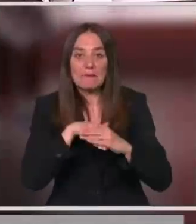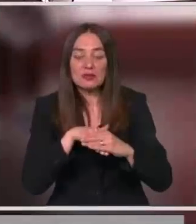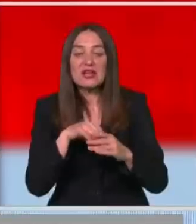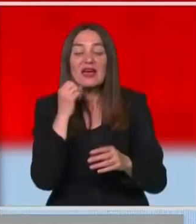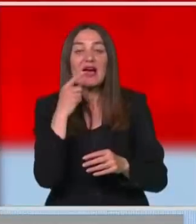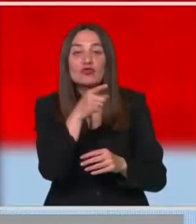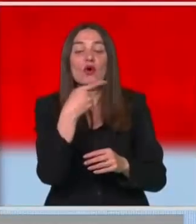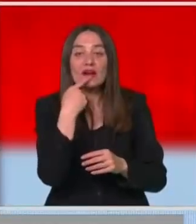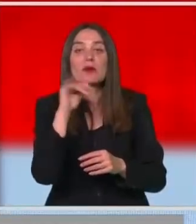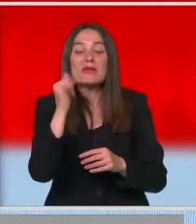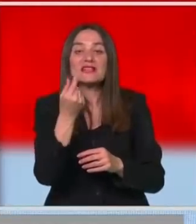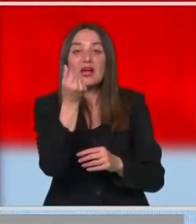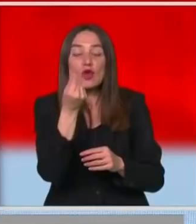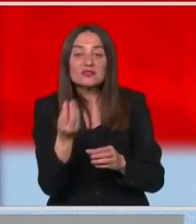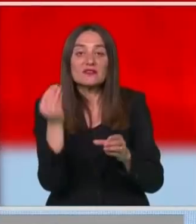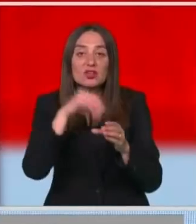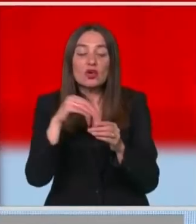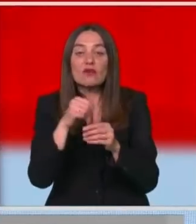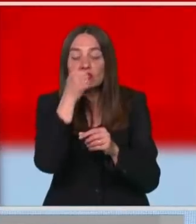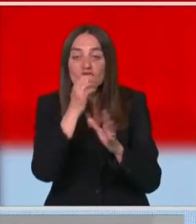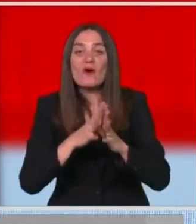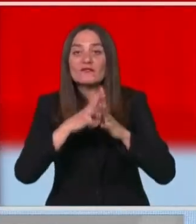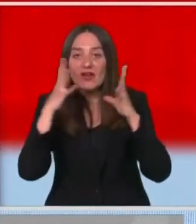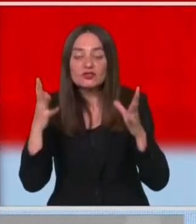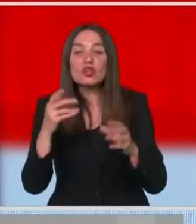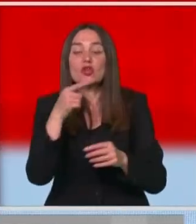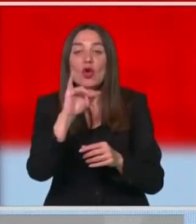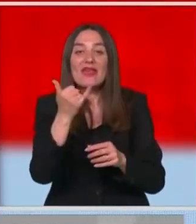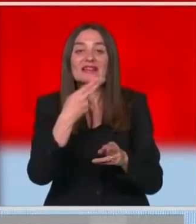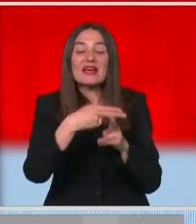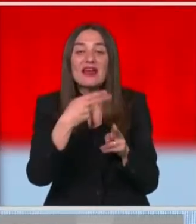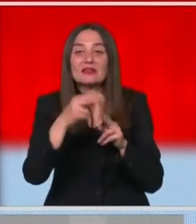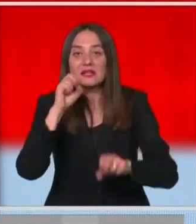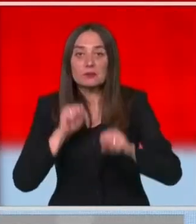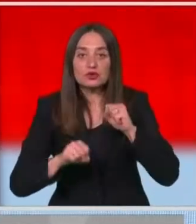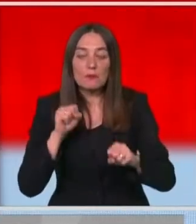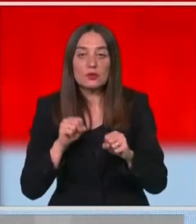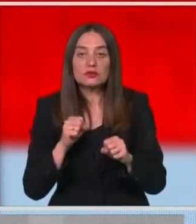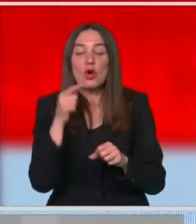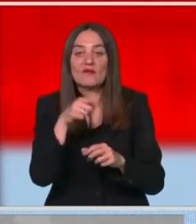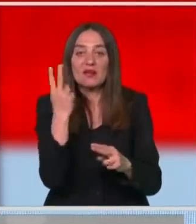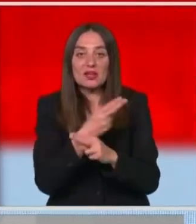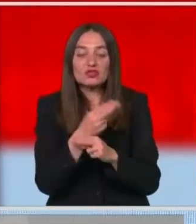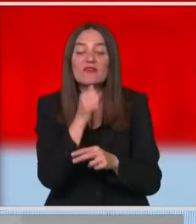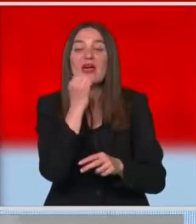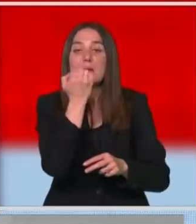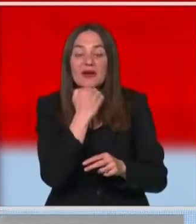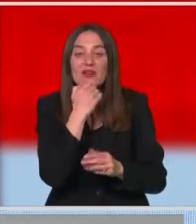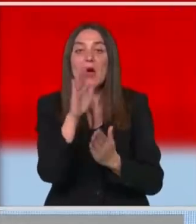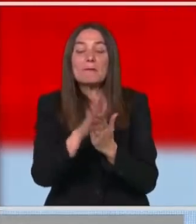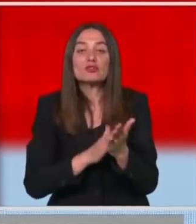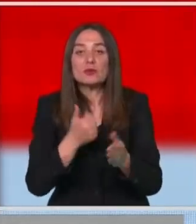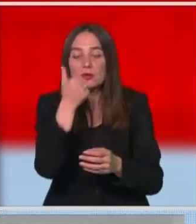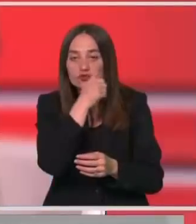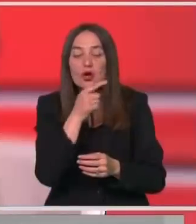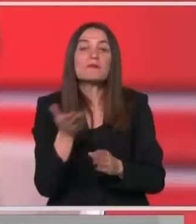Kad to kažem, to jeste novčani tokovi u što većem obliku i to jeste kreditna sposobnost ove države i privrede da krenemo što pre. Ajde